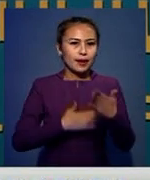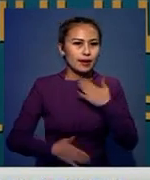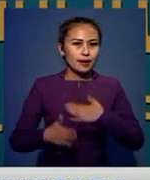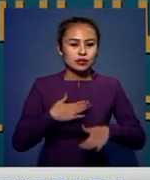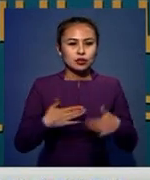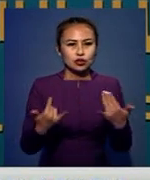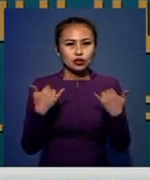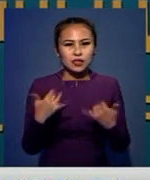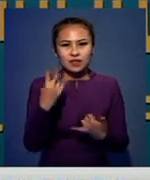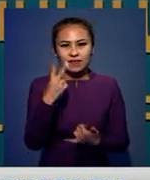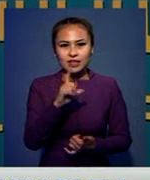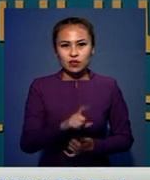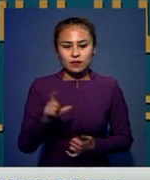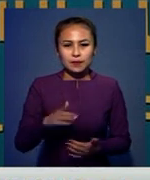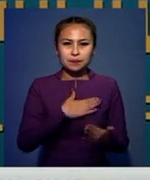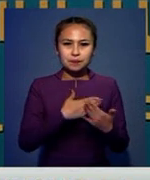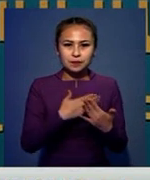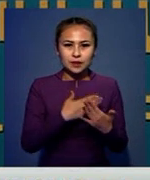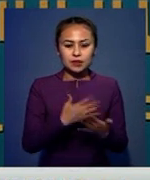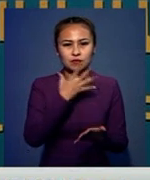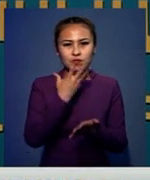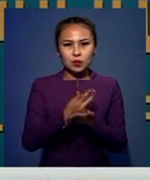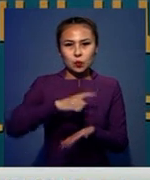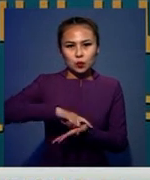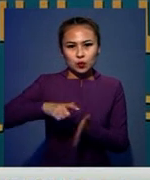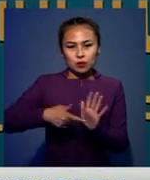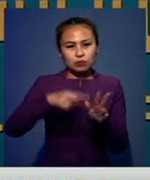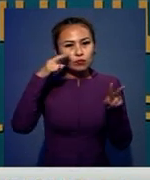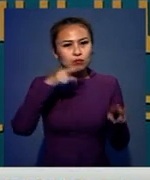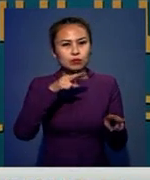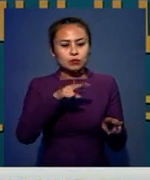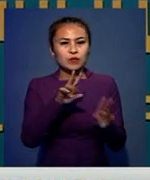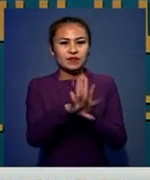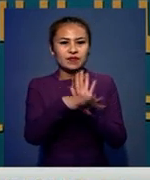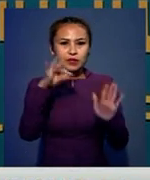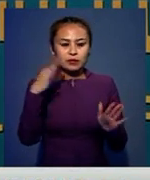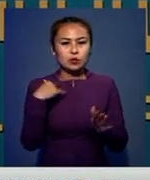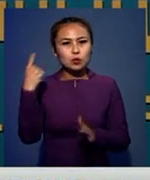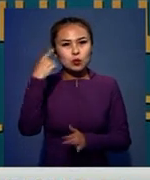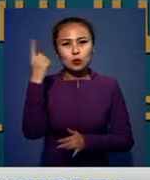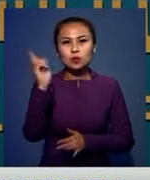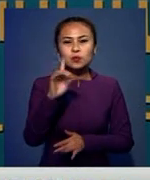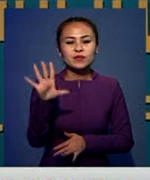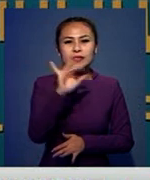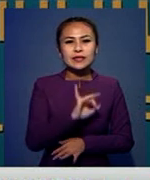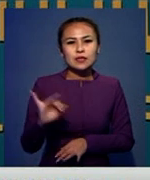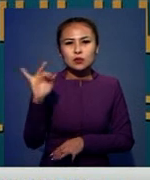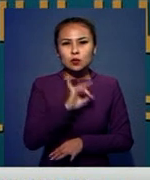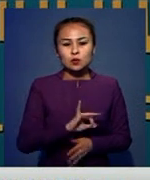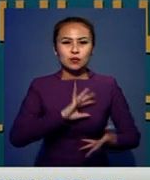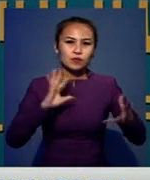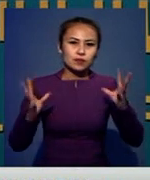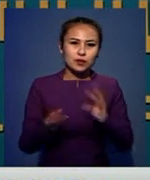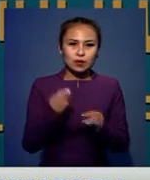Дәл қазір екі азаматтық белсенді біздің учаскемізде бақылаушы ретінде жүр. Менің ойымша, осы тарихи сайлаудың